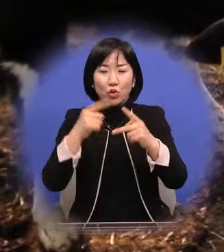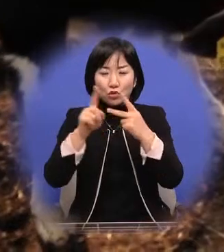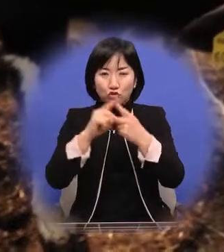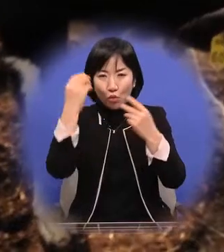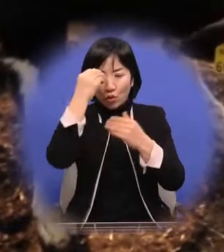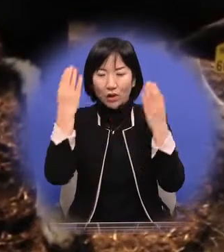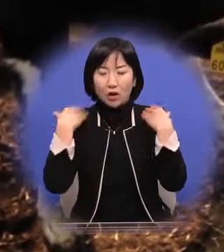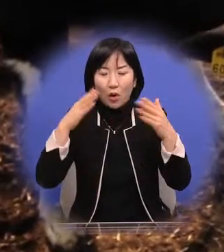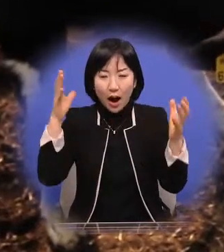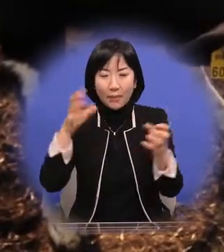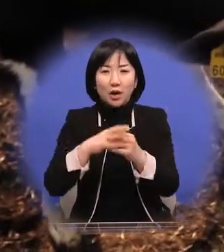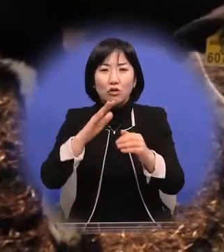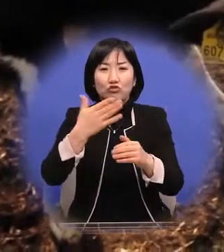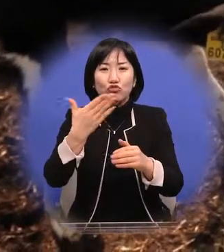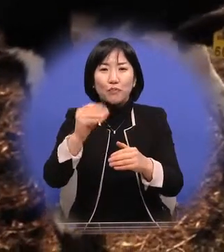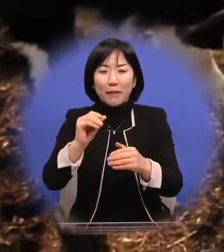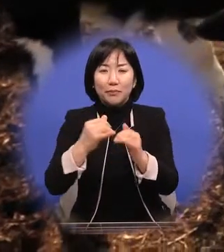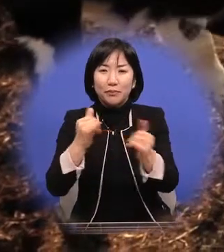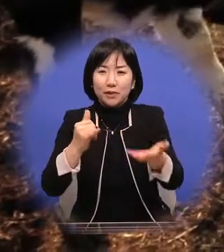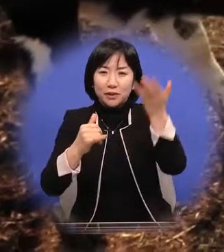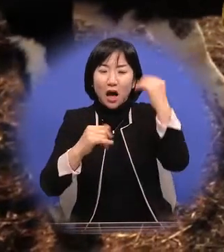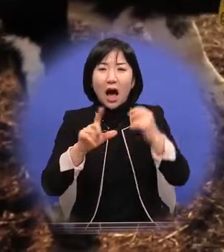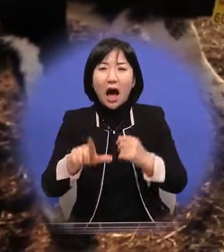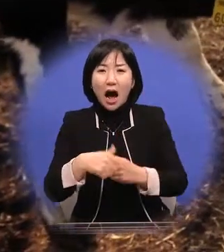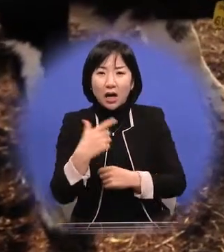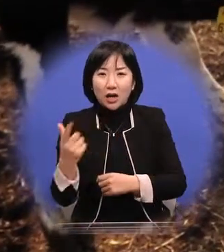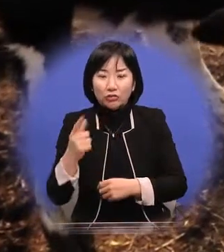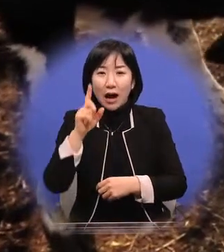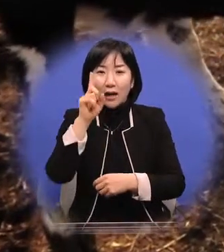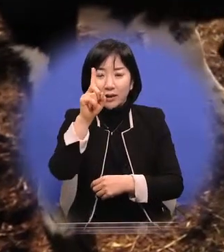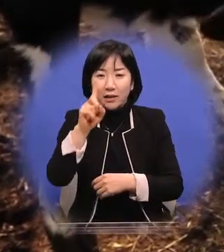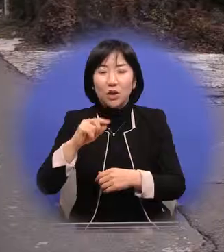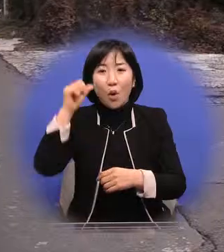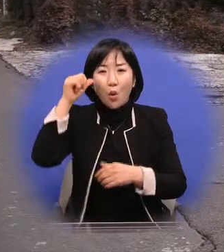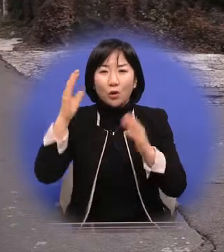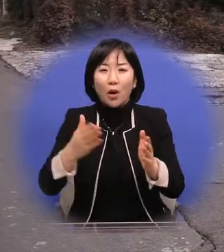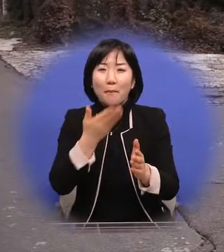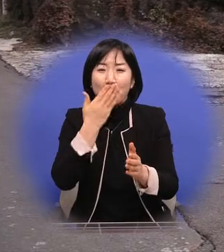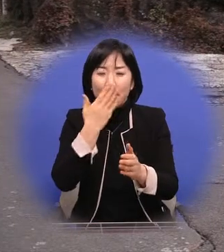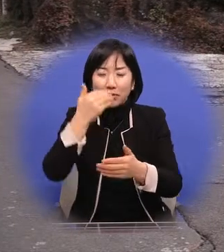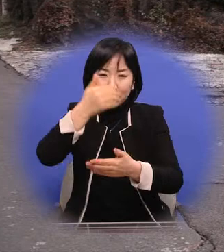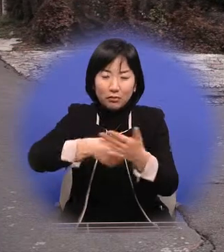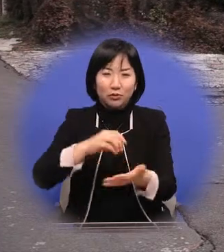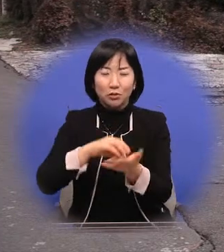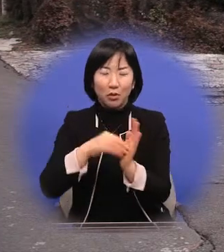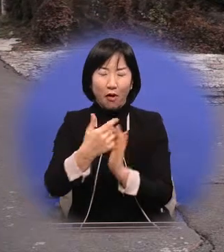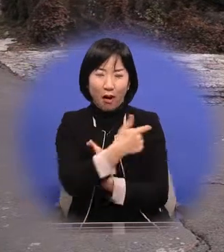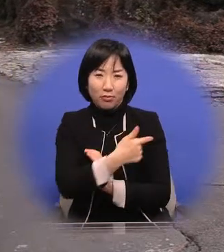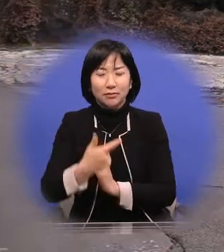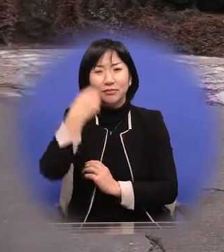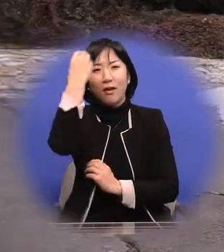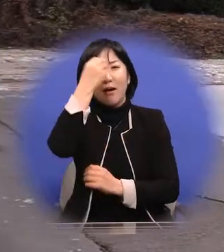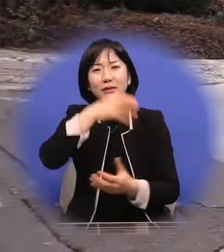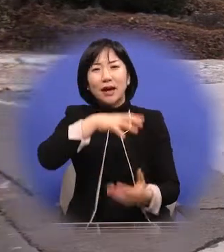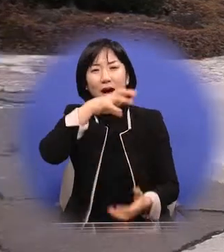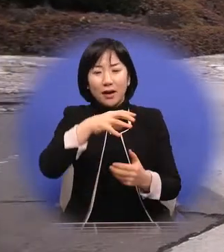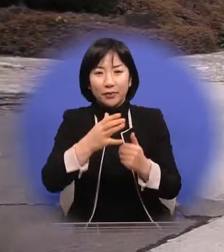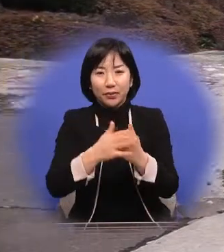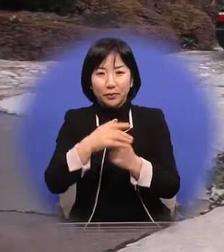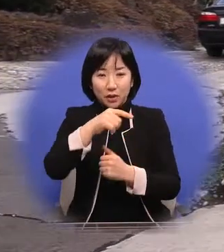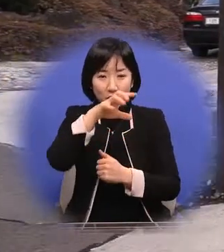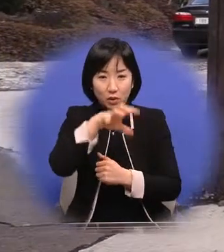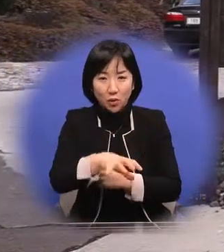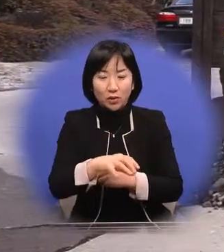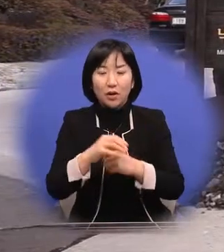9만여명이 하루 한개씩 오일을 마시고 남는 어마어마한 양입니다. 지역목장은